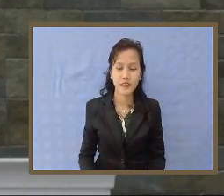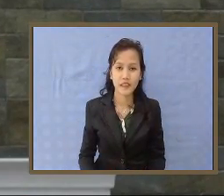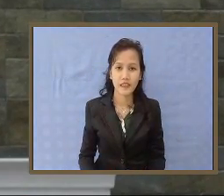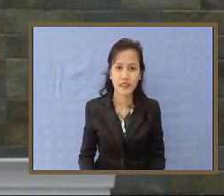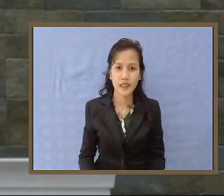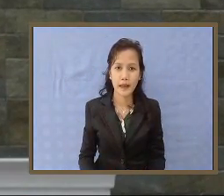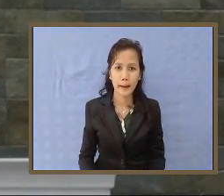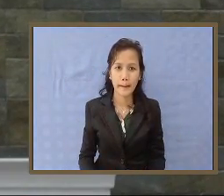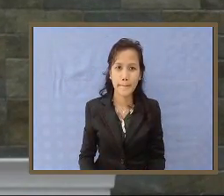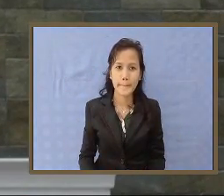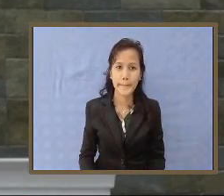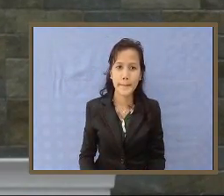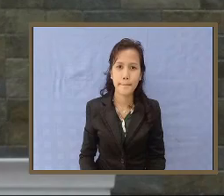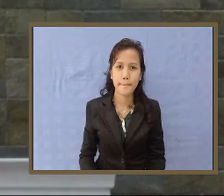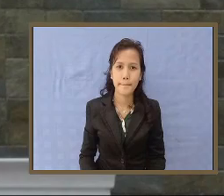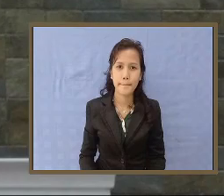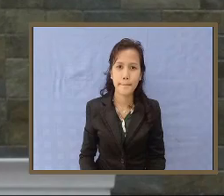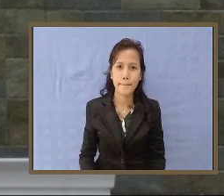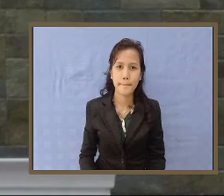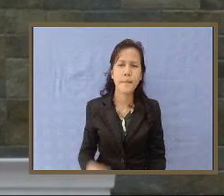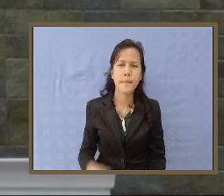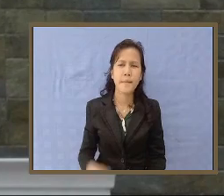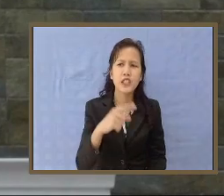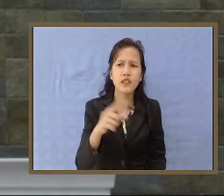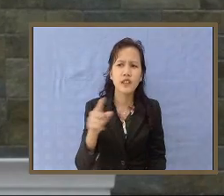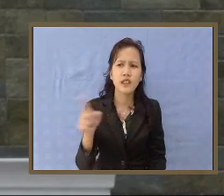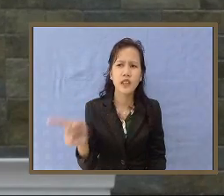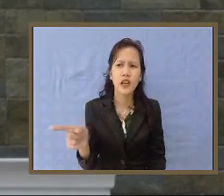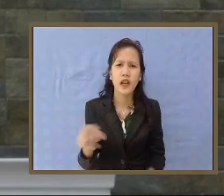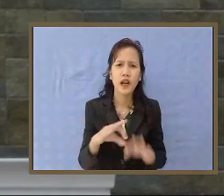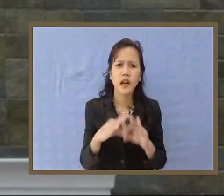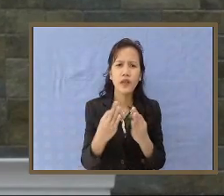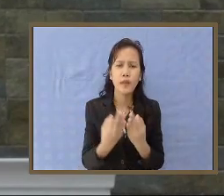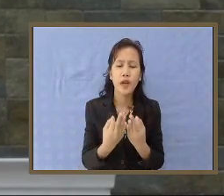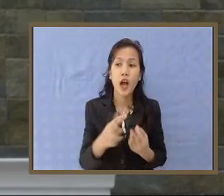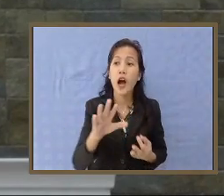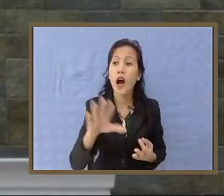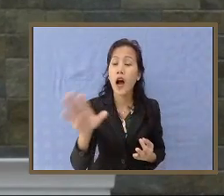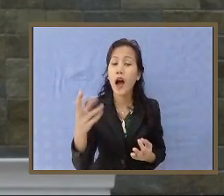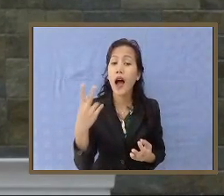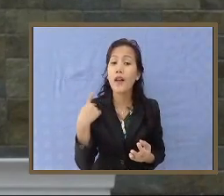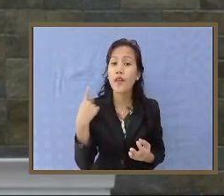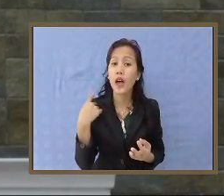Ang pinakamagandang gawin ninyo, sabihin nyo sa pamilya ninyo, may fellowship time mamaya.